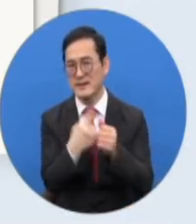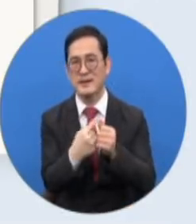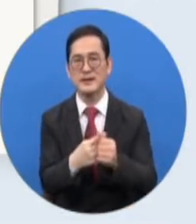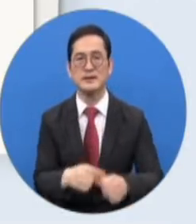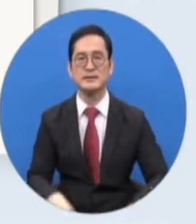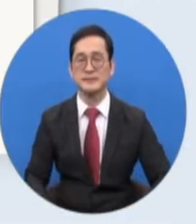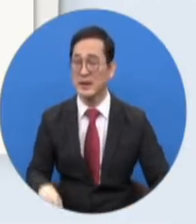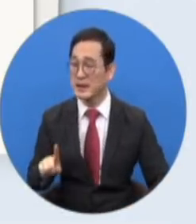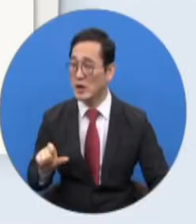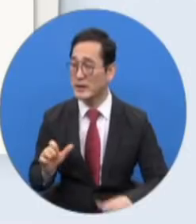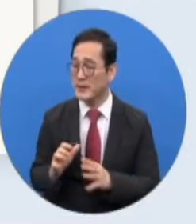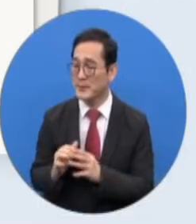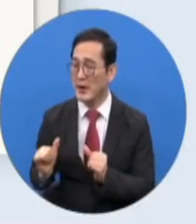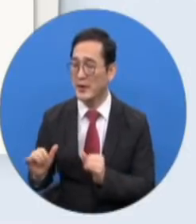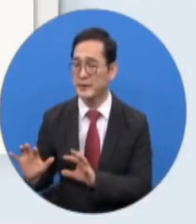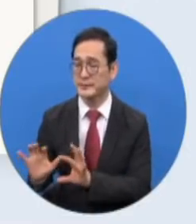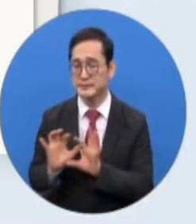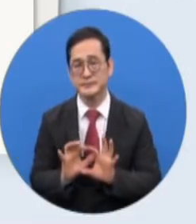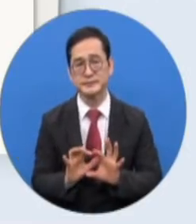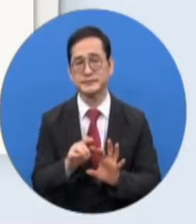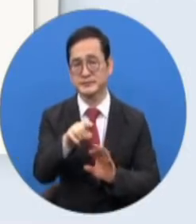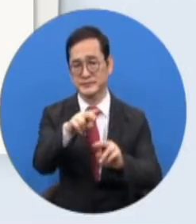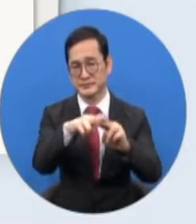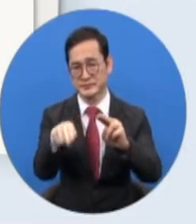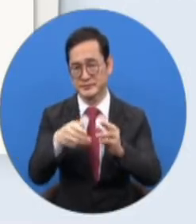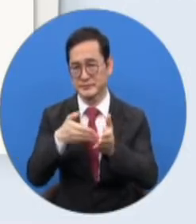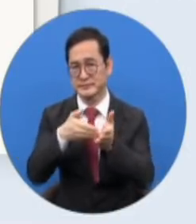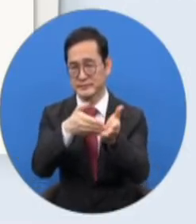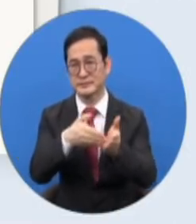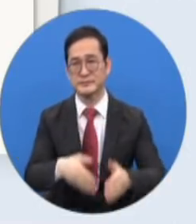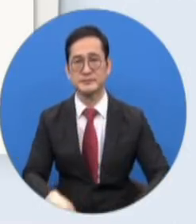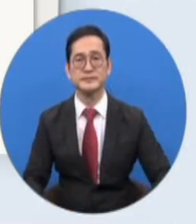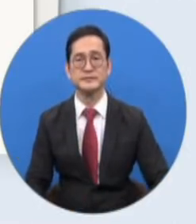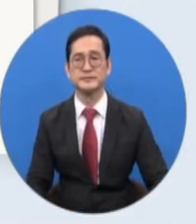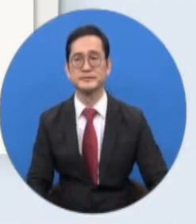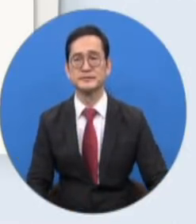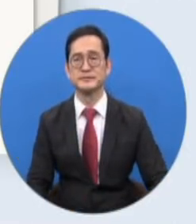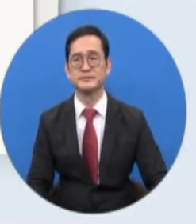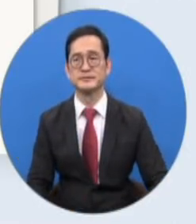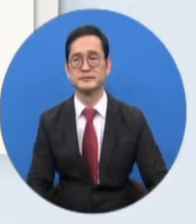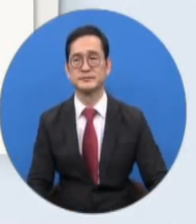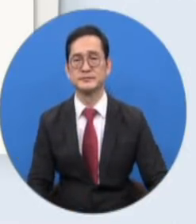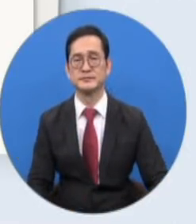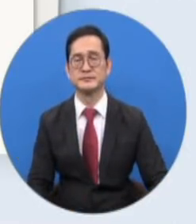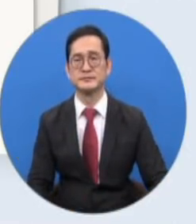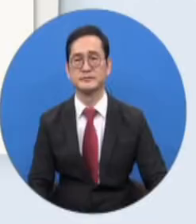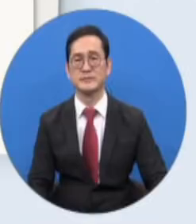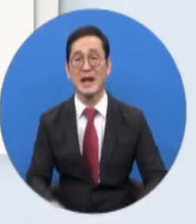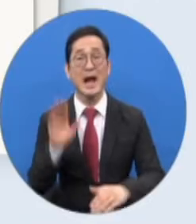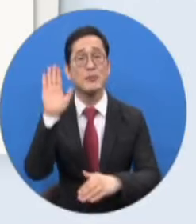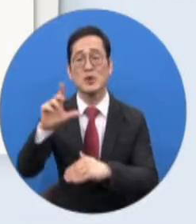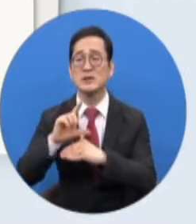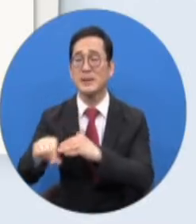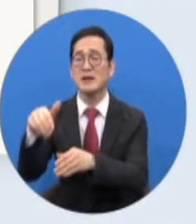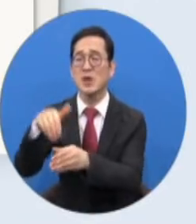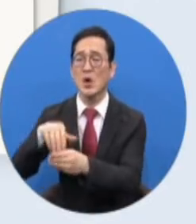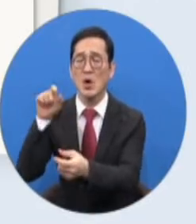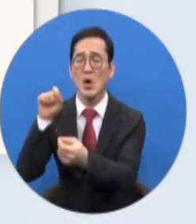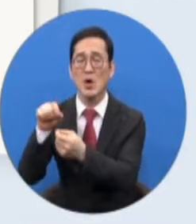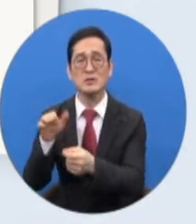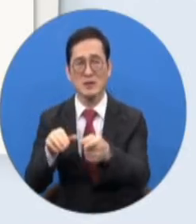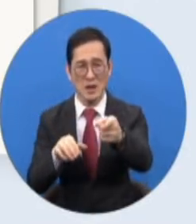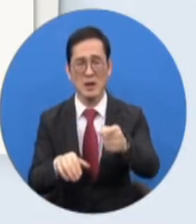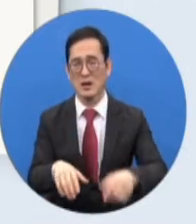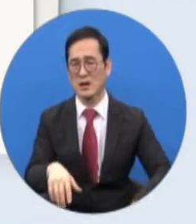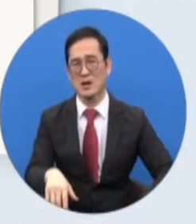15명, 노정희 거취 표명 요구 건의문, 대외적인 신뢰 회복 위해 지방선거도 있는데 노 위원장의 대국민